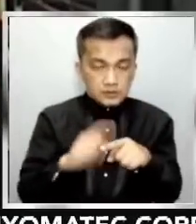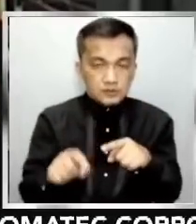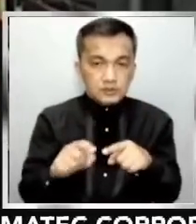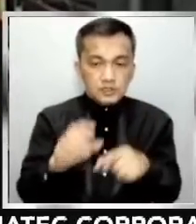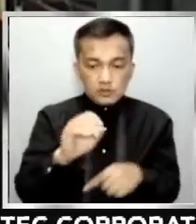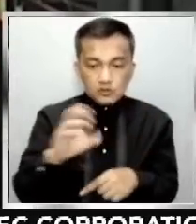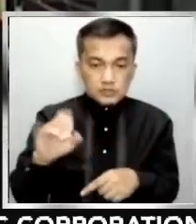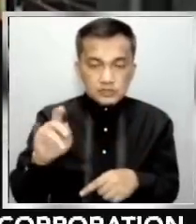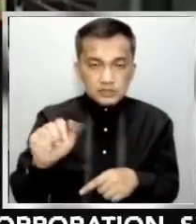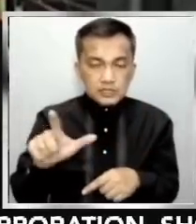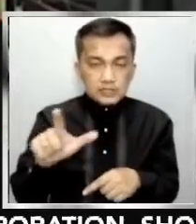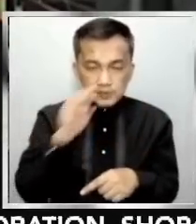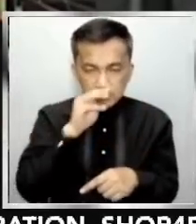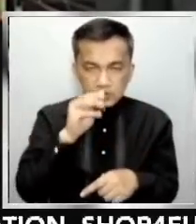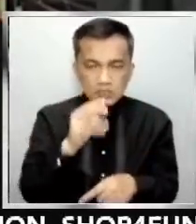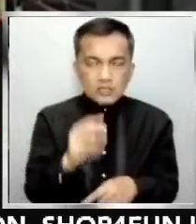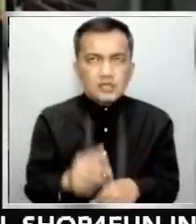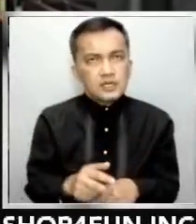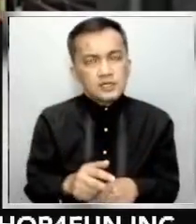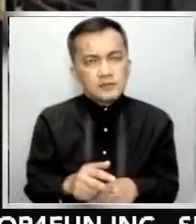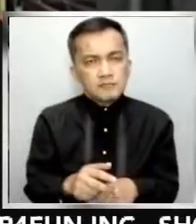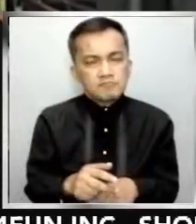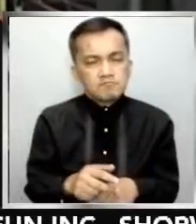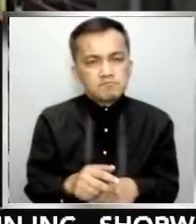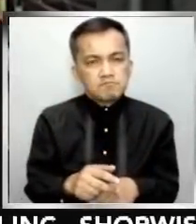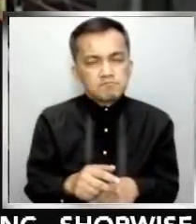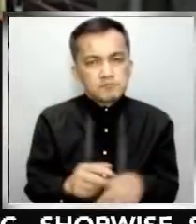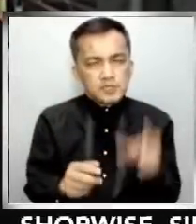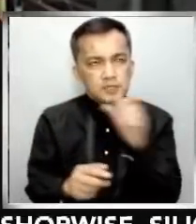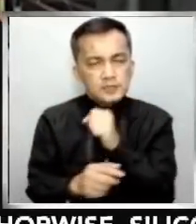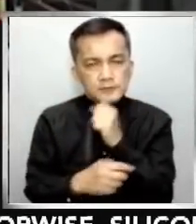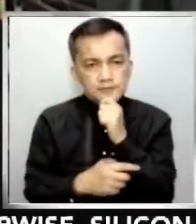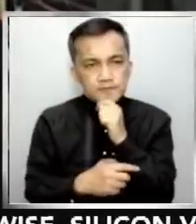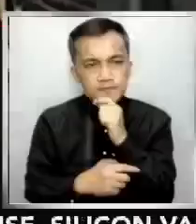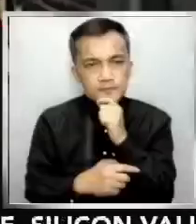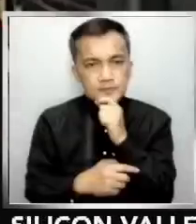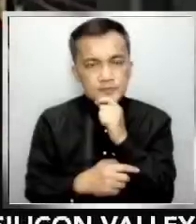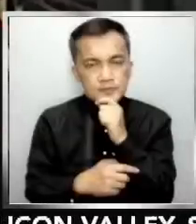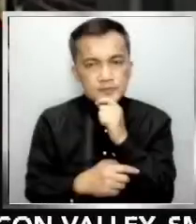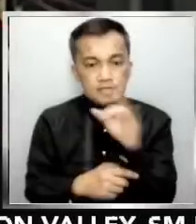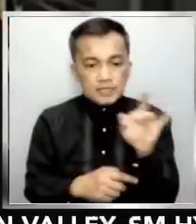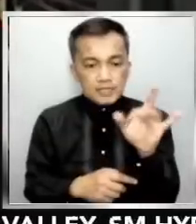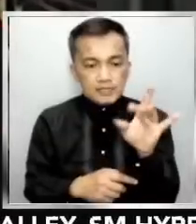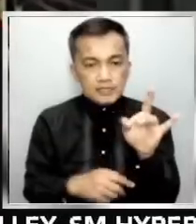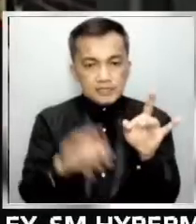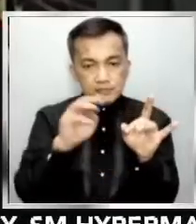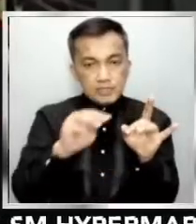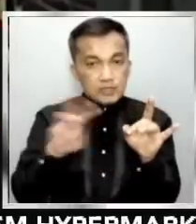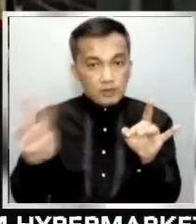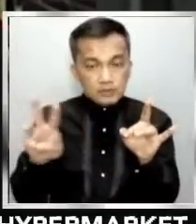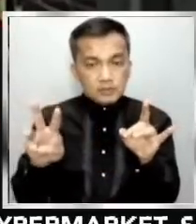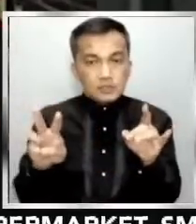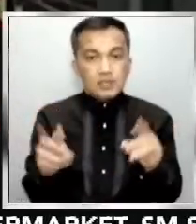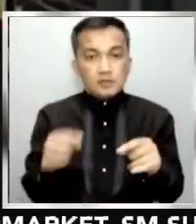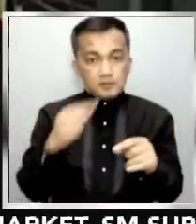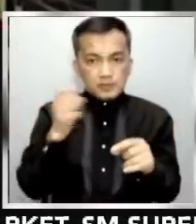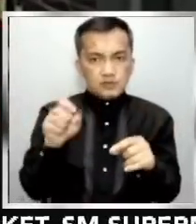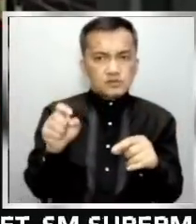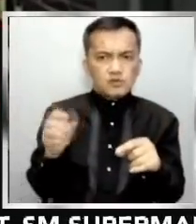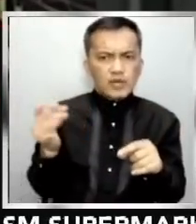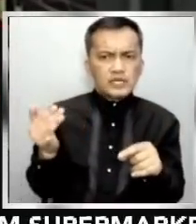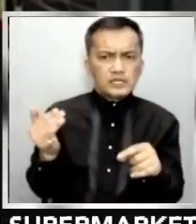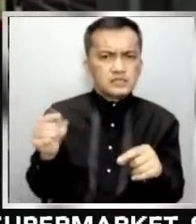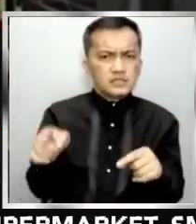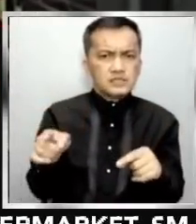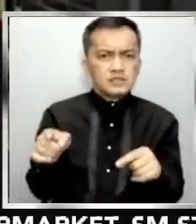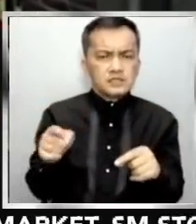nasa 30 meg, nasa about 18 megawatts. So dahil po ito sa pang